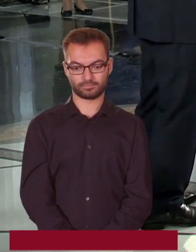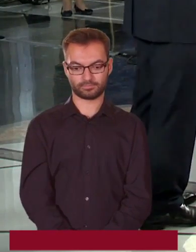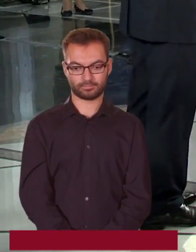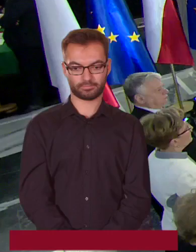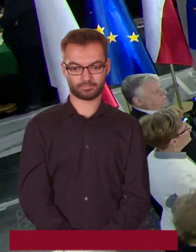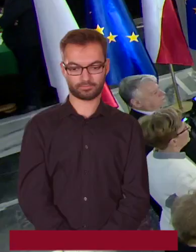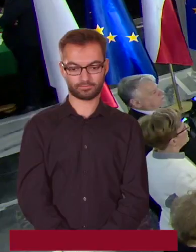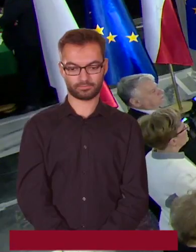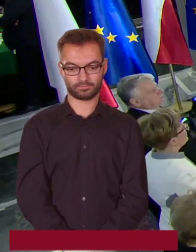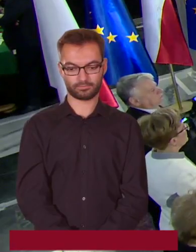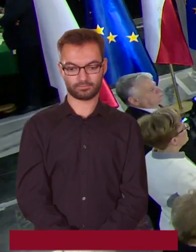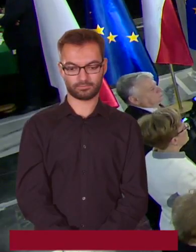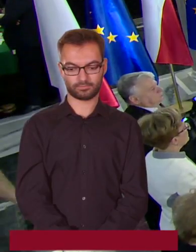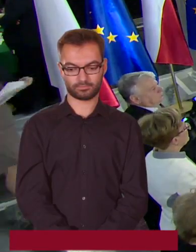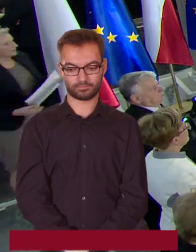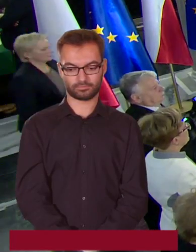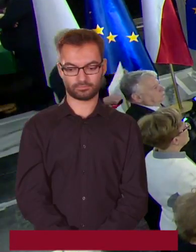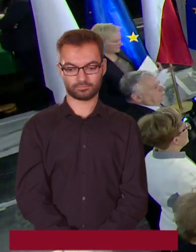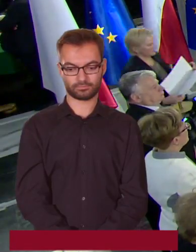Poproszę pana Roberta Kropiwnickiego.